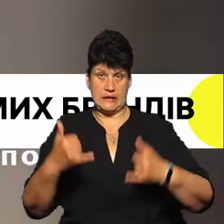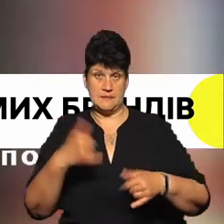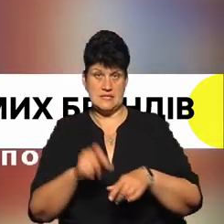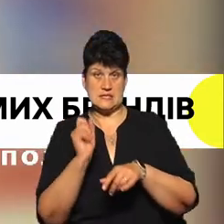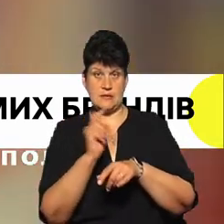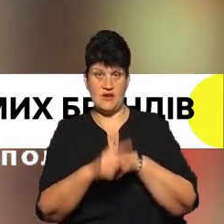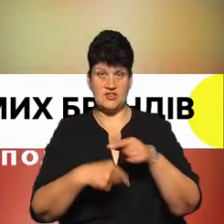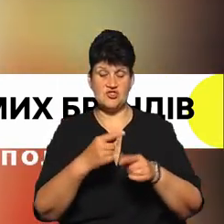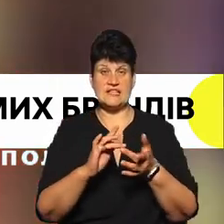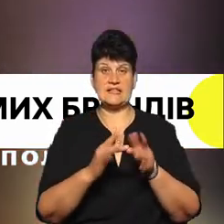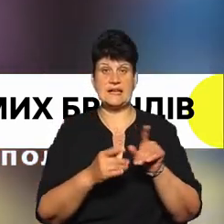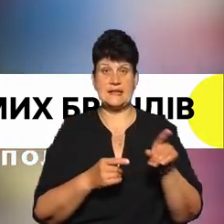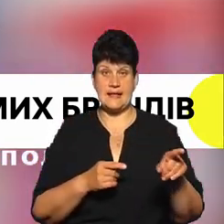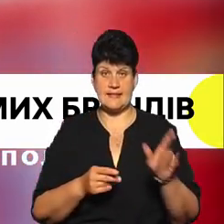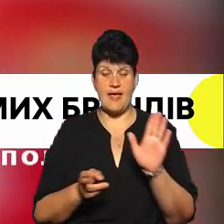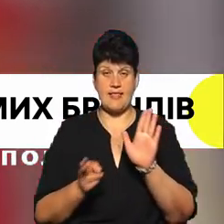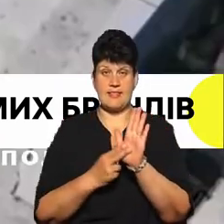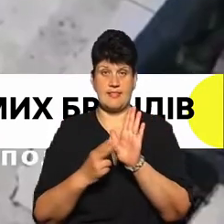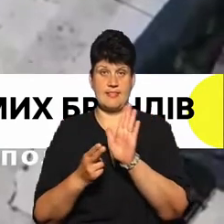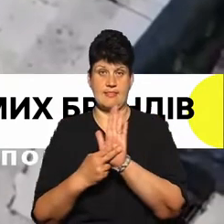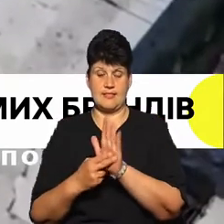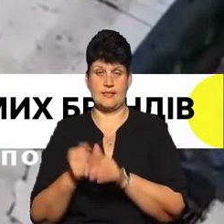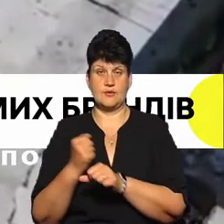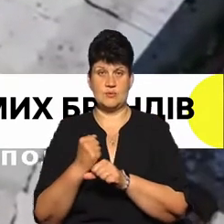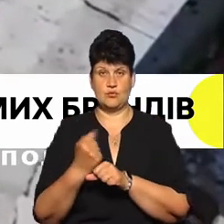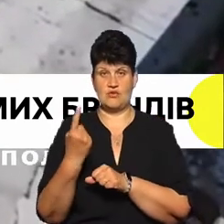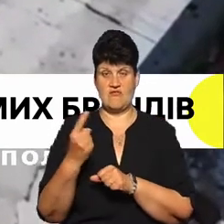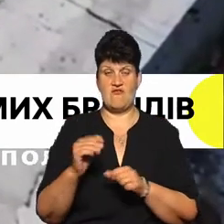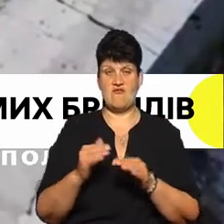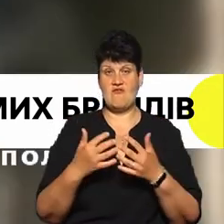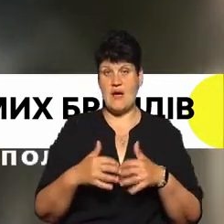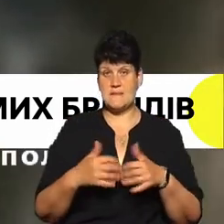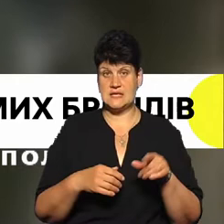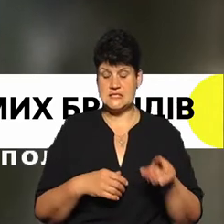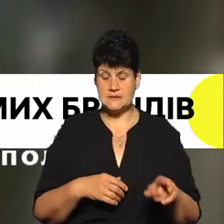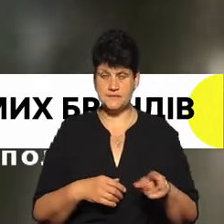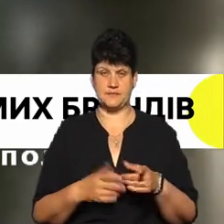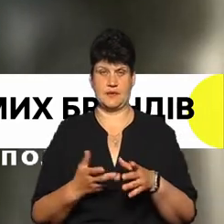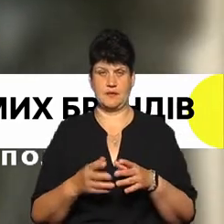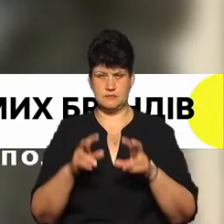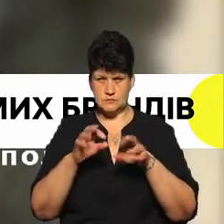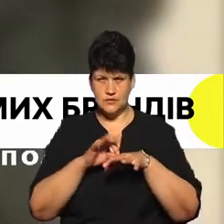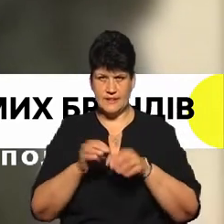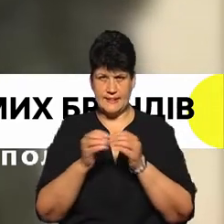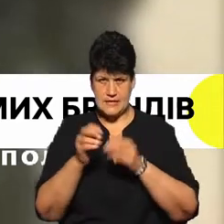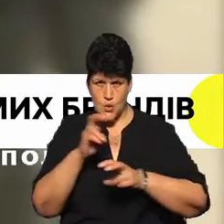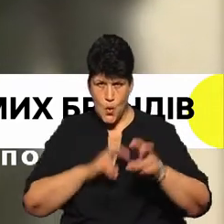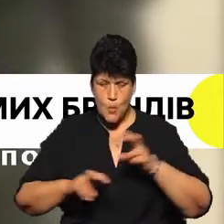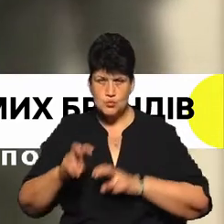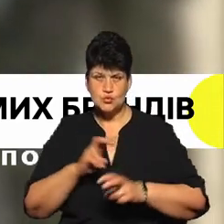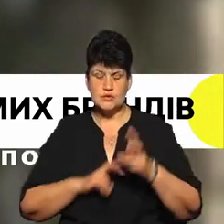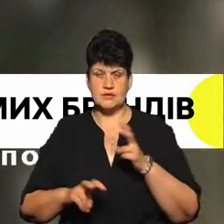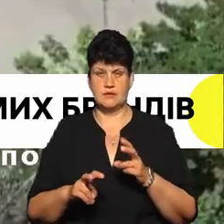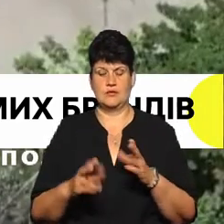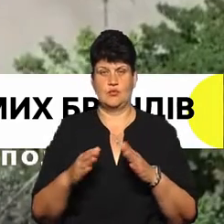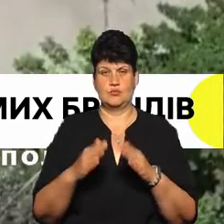замовляли через інтернет, а етикетки друкували на одній із фабрик. У ході досудового розслідування оперативники провели 10 обшуків у помешканнях,